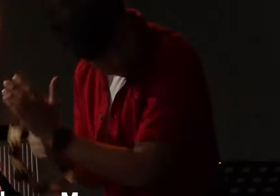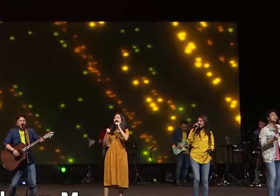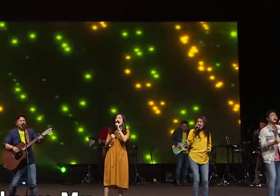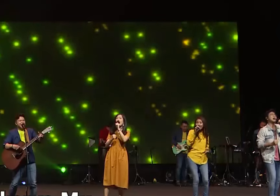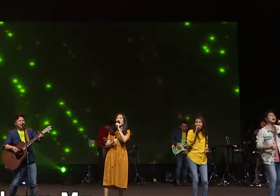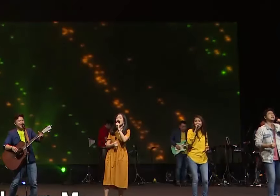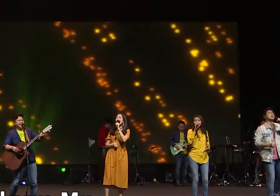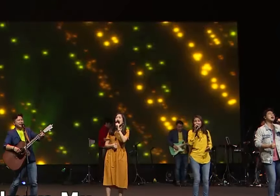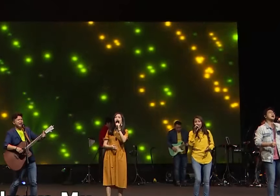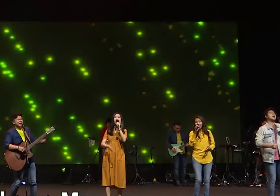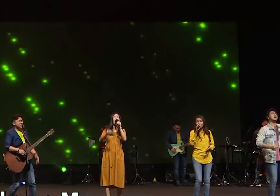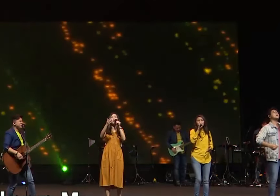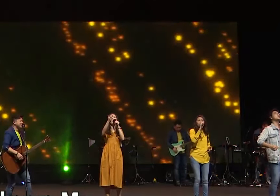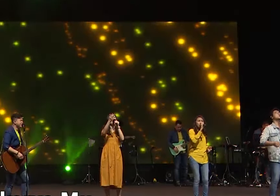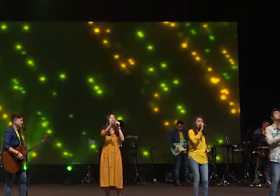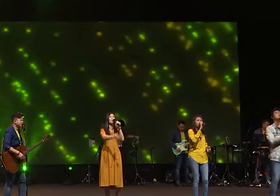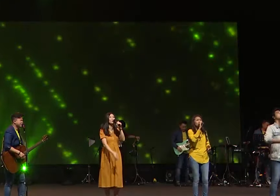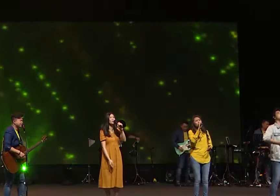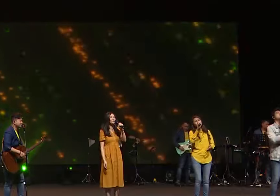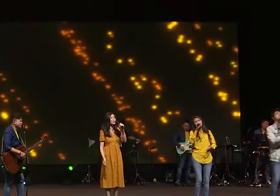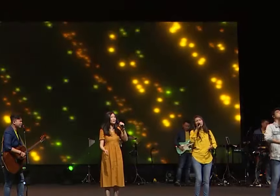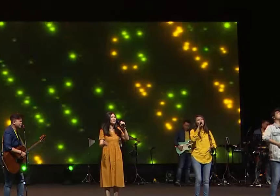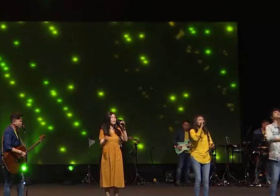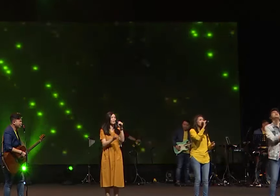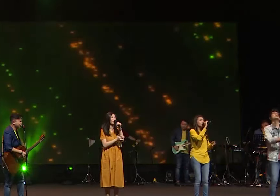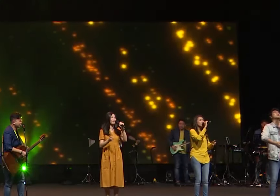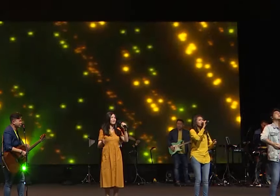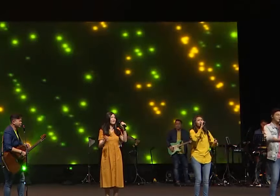tangan karyamu.